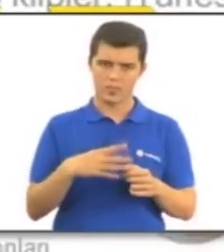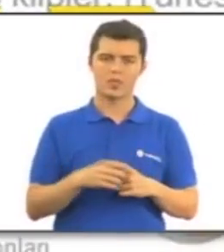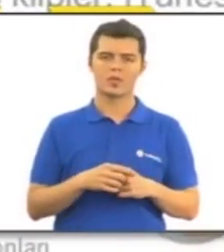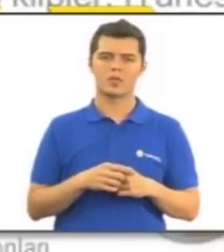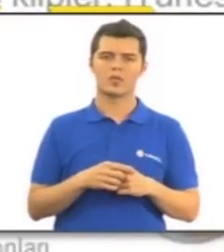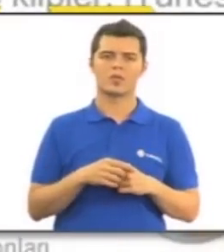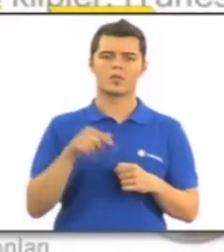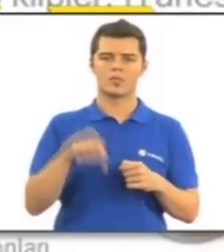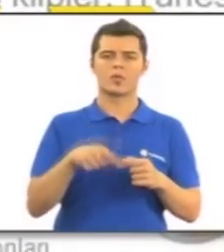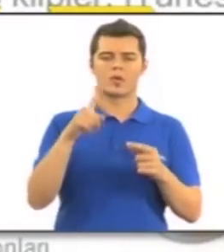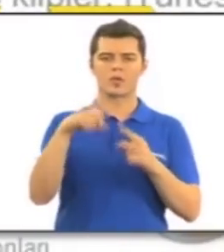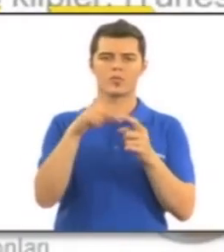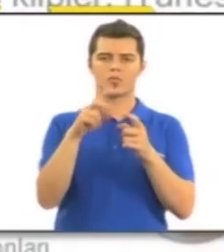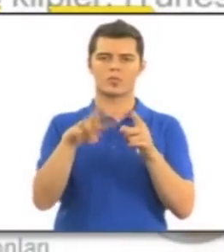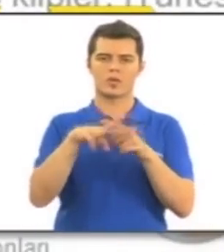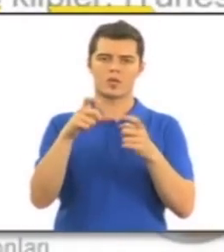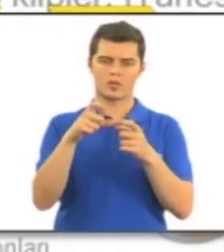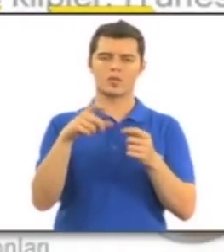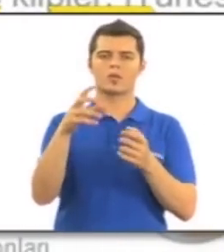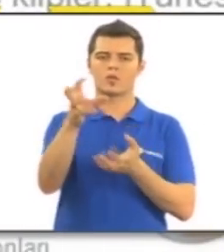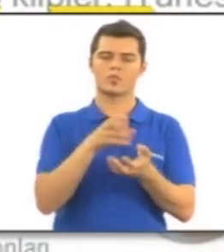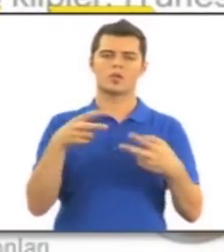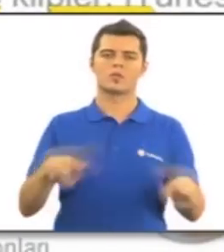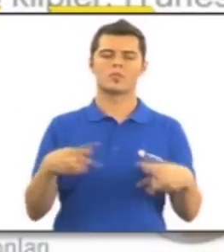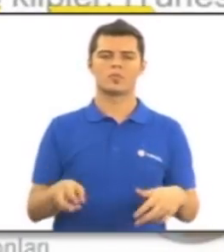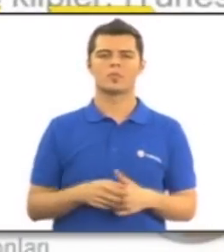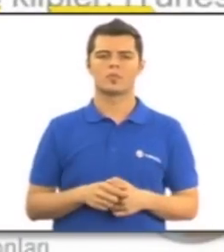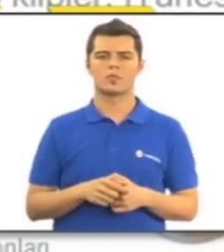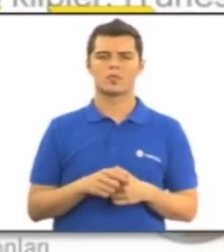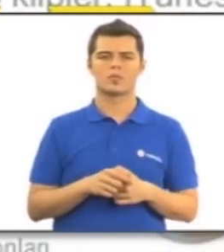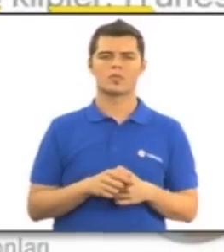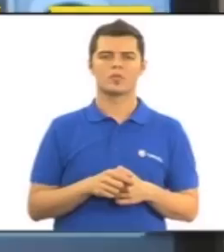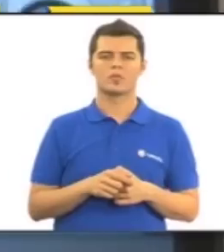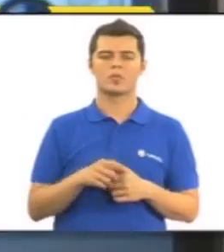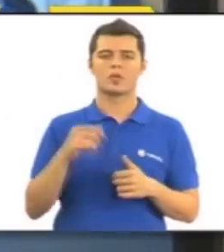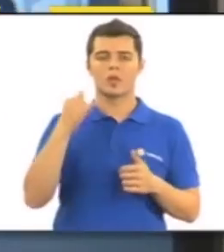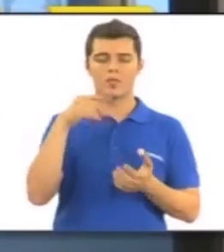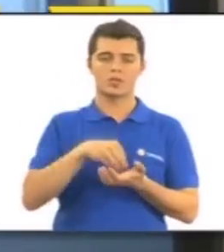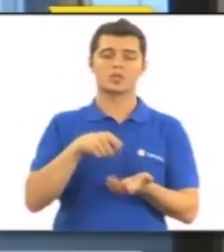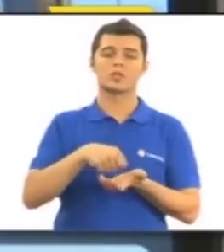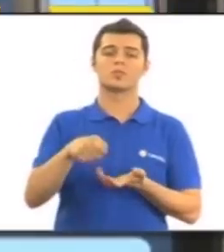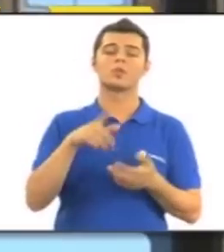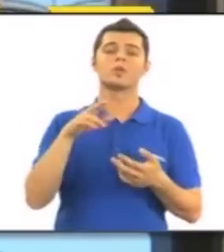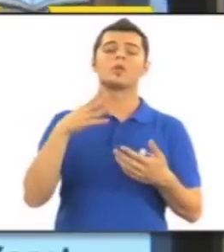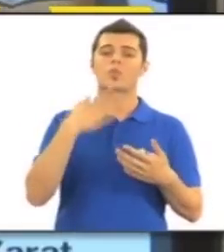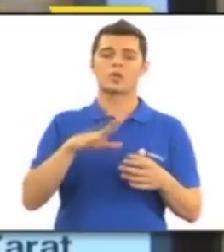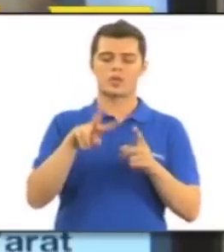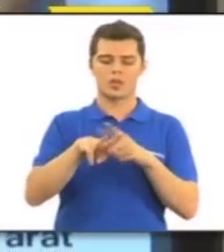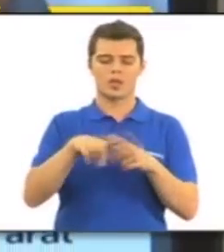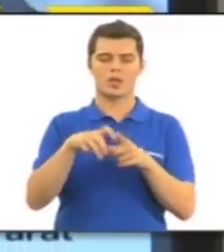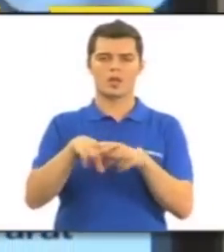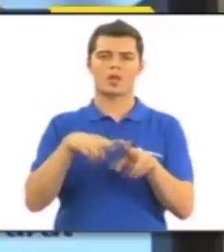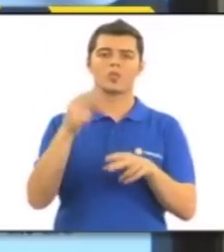cihaz üzerinden başarılı olamadıysak bu durumda iTunes ile yazılım güncellemesi yapabiliyoruz. Güncelleme sonrasında bilgi